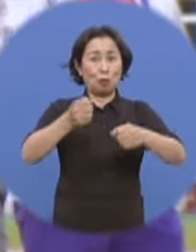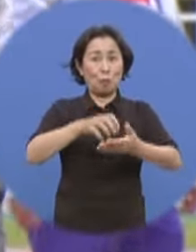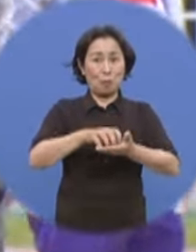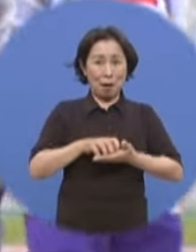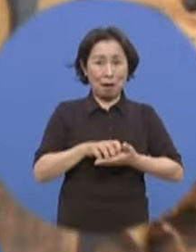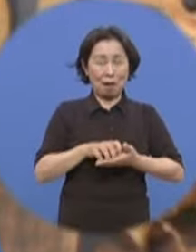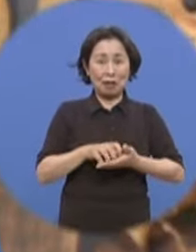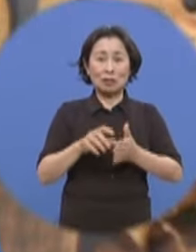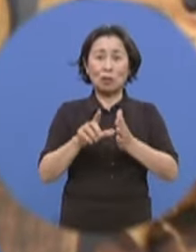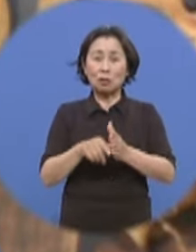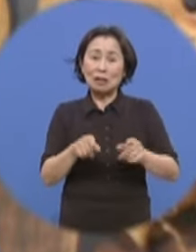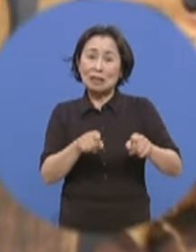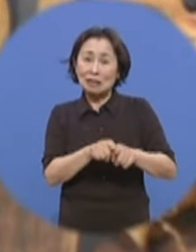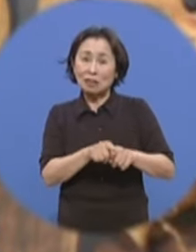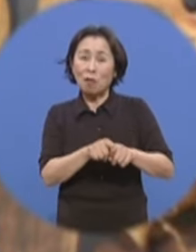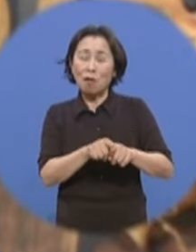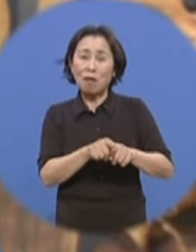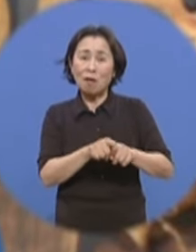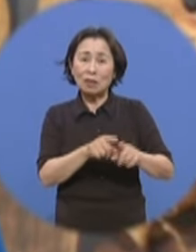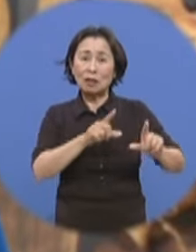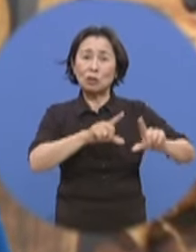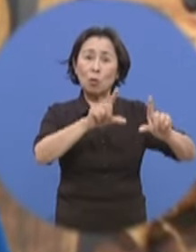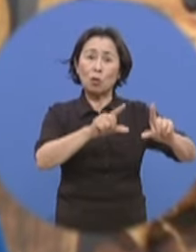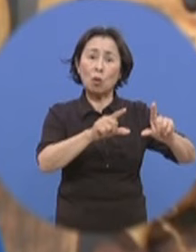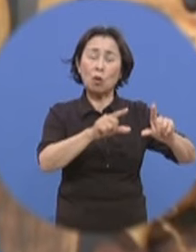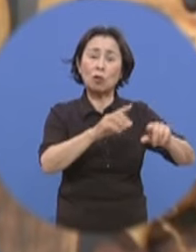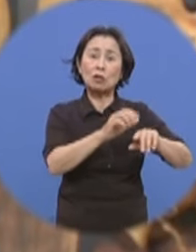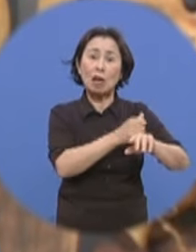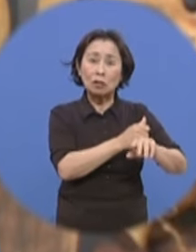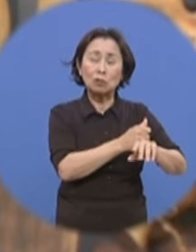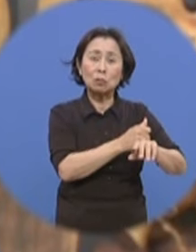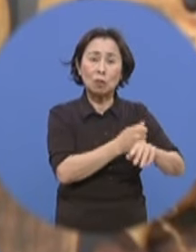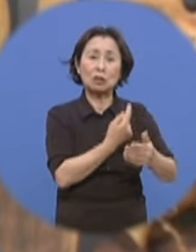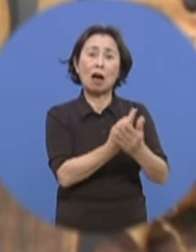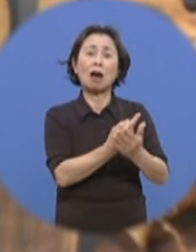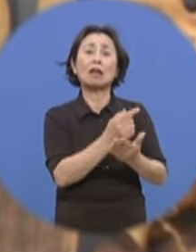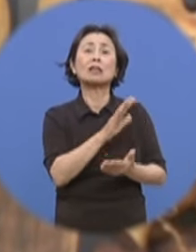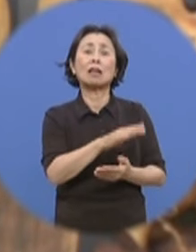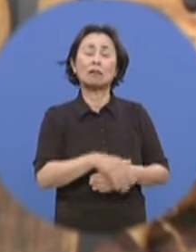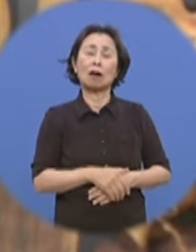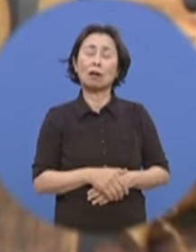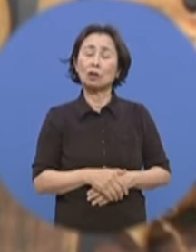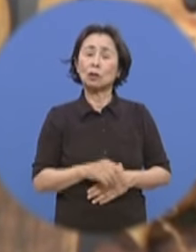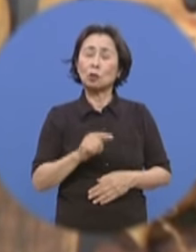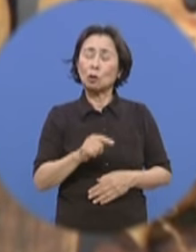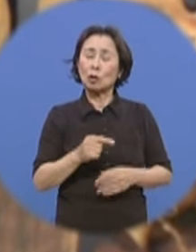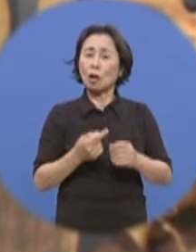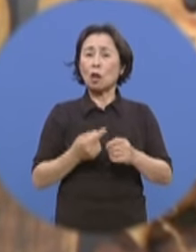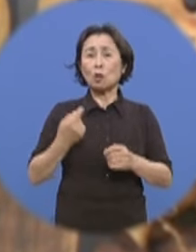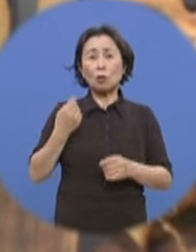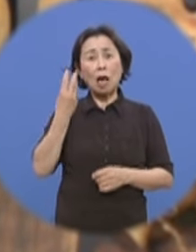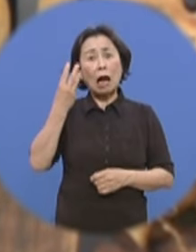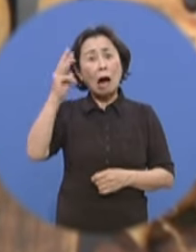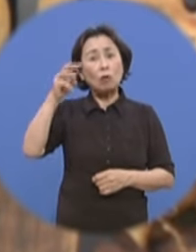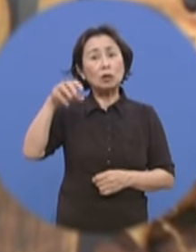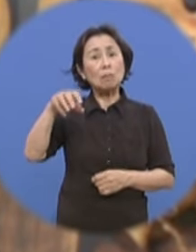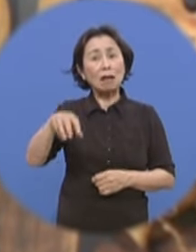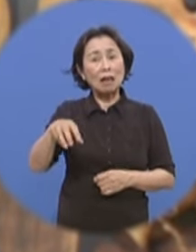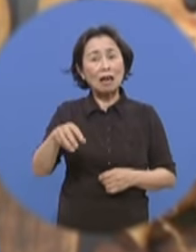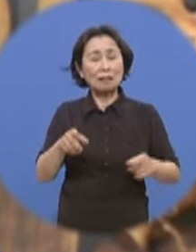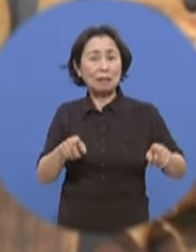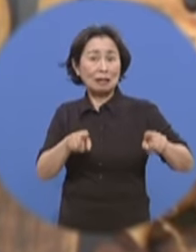その時一緒に東京の選手が出ててで前回あ去年ですかね鹿児島に行った時同じよう